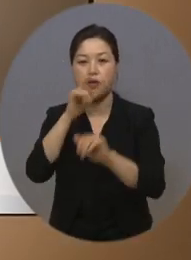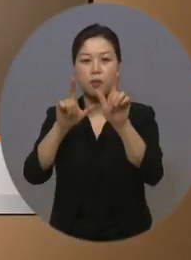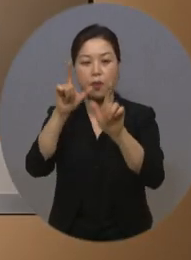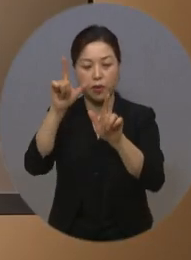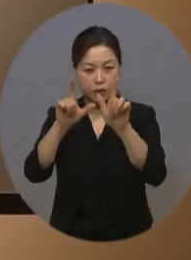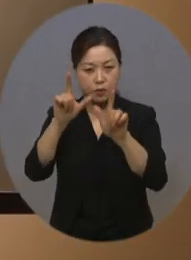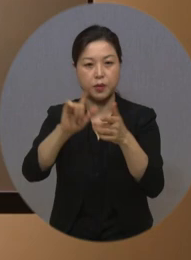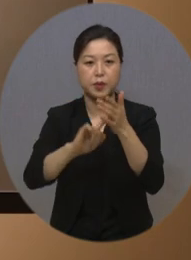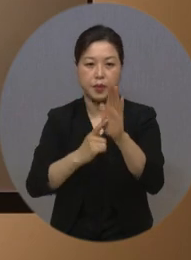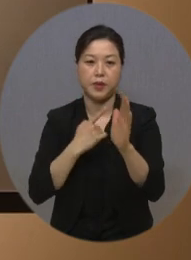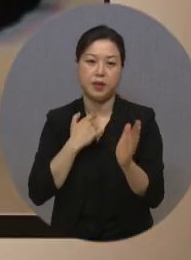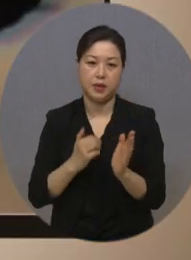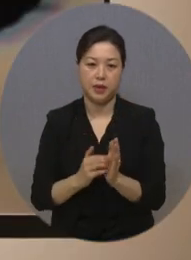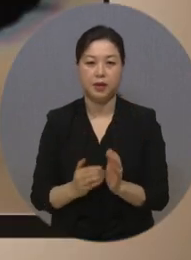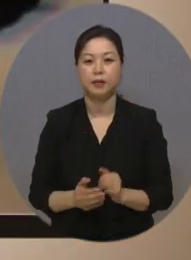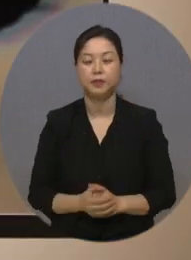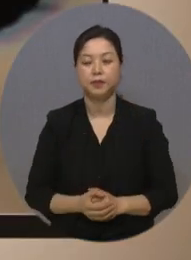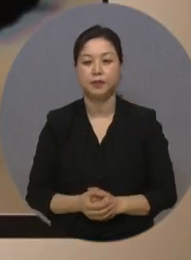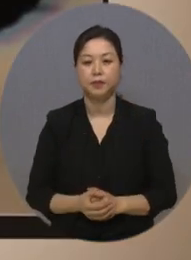상징적으로 담아냈습니다.